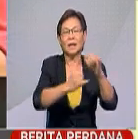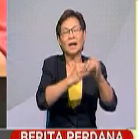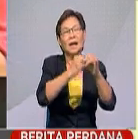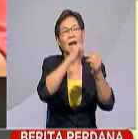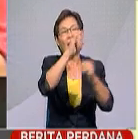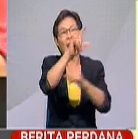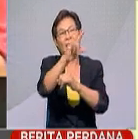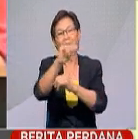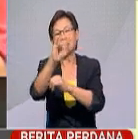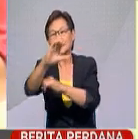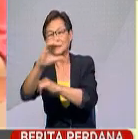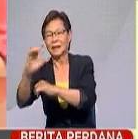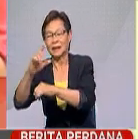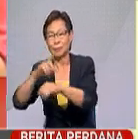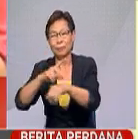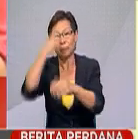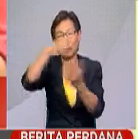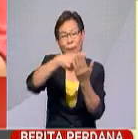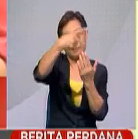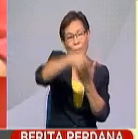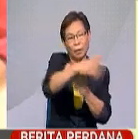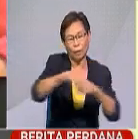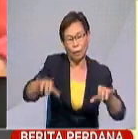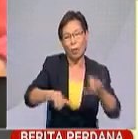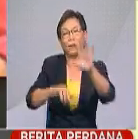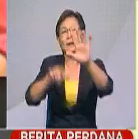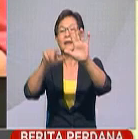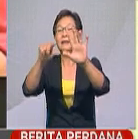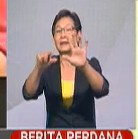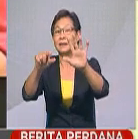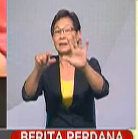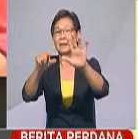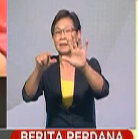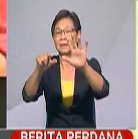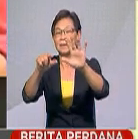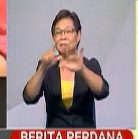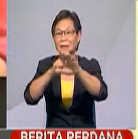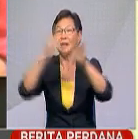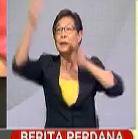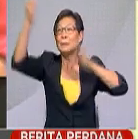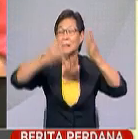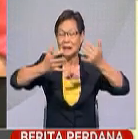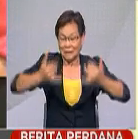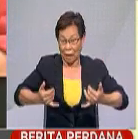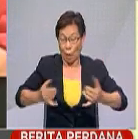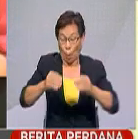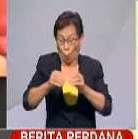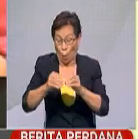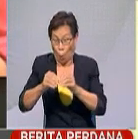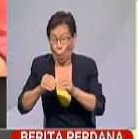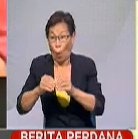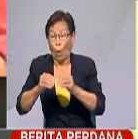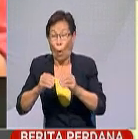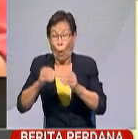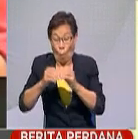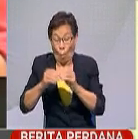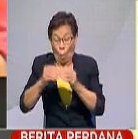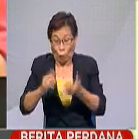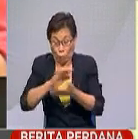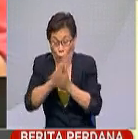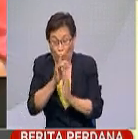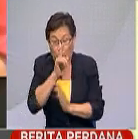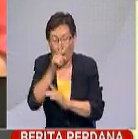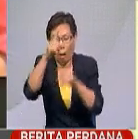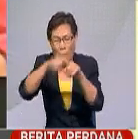LICC, bagi program dan pelaksanaan teknologi generasi kelima, 5G di Malaysia kini yang semakin menjadi realiti, di